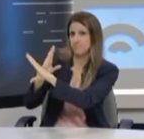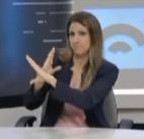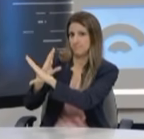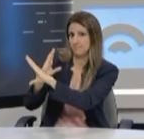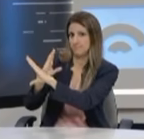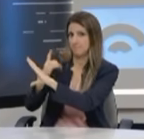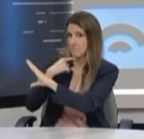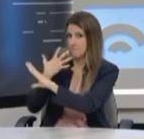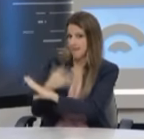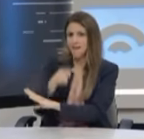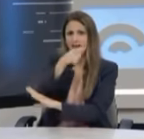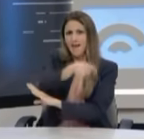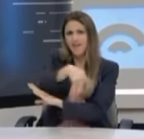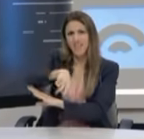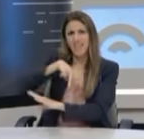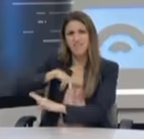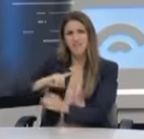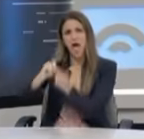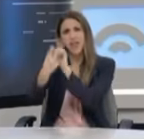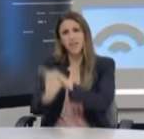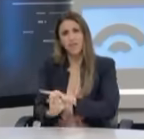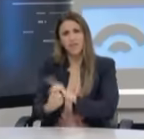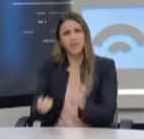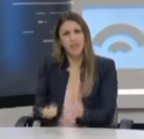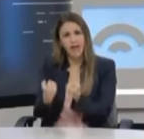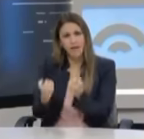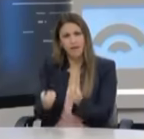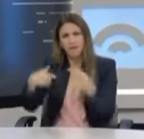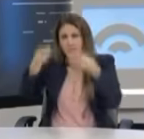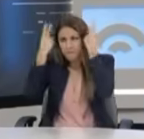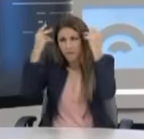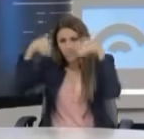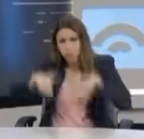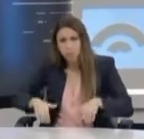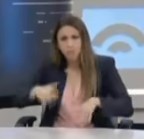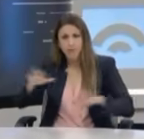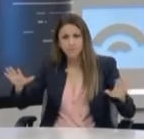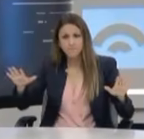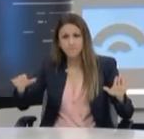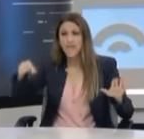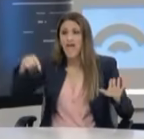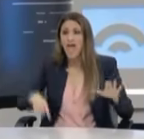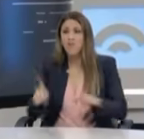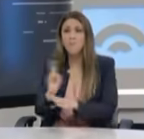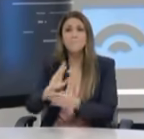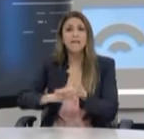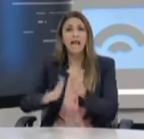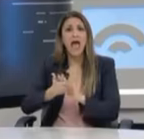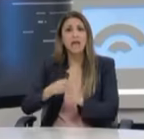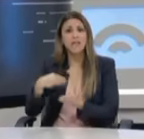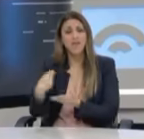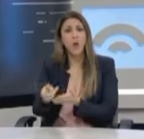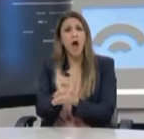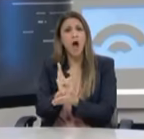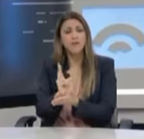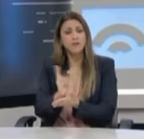Εσείς δεχθήκατε να απεμπολίσετε αυτό το δικαίωμα. Οι δηλώσεις της Υπουργού Εξωτερικών της Βουλγαρίας. Αναρωτιέμαι λοιπόν, κύριε